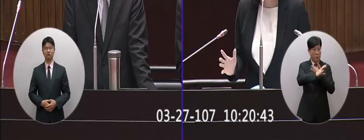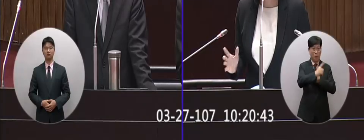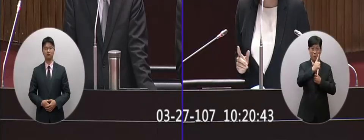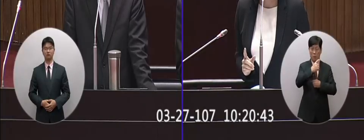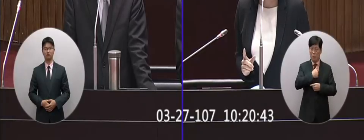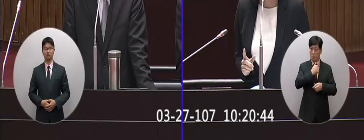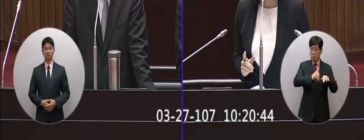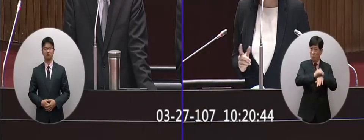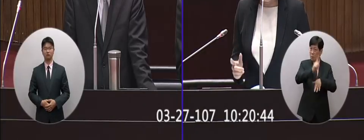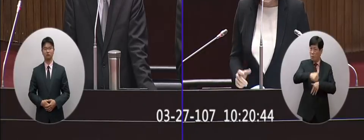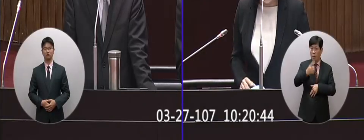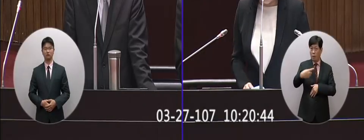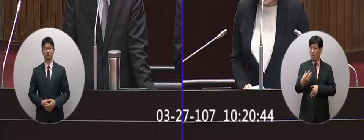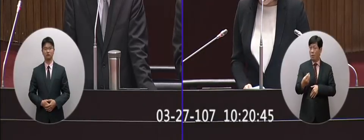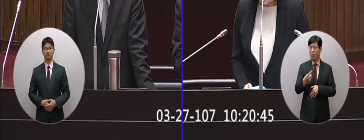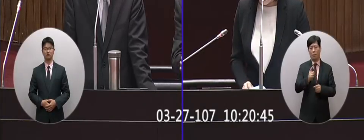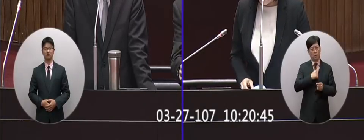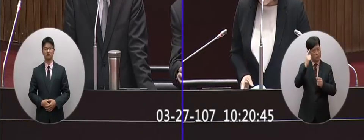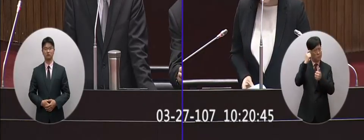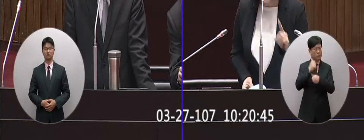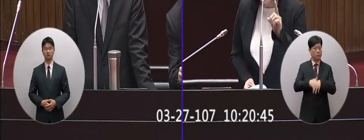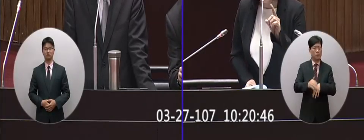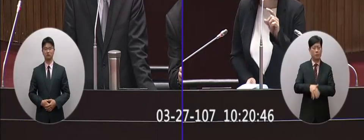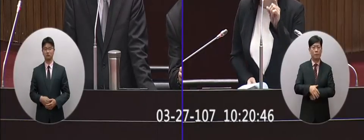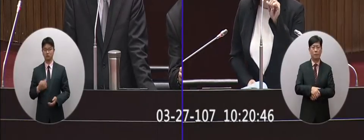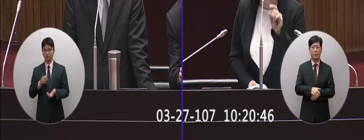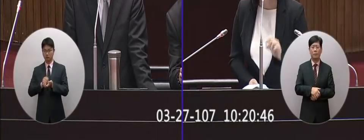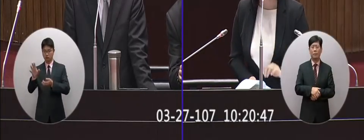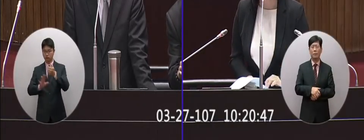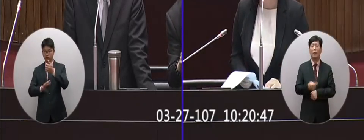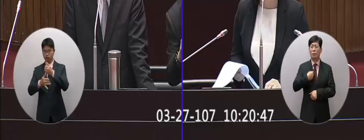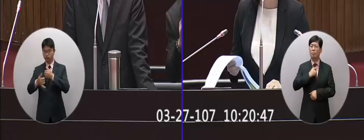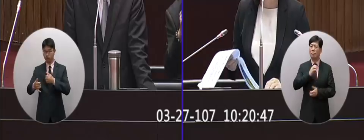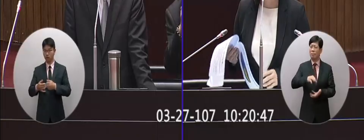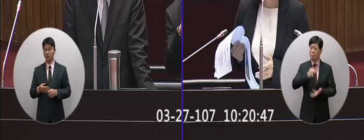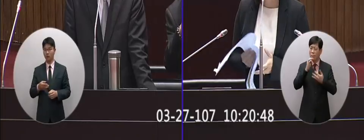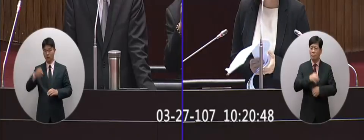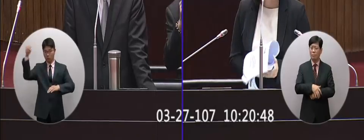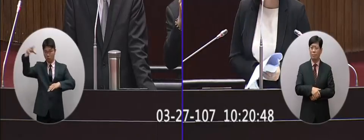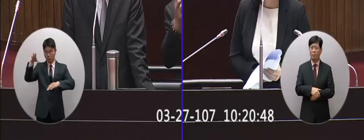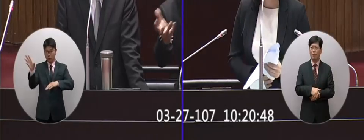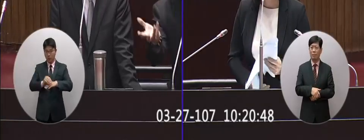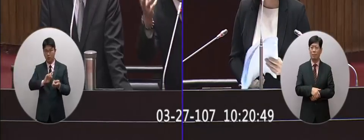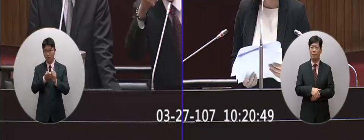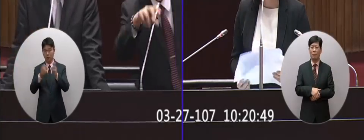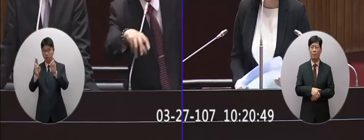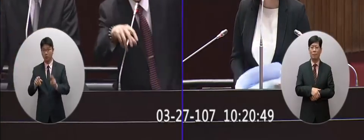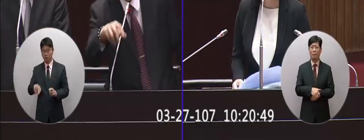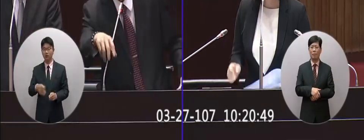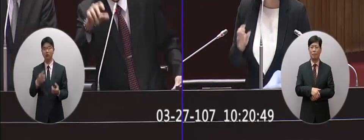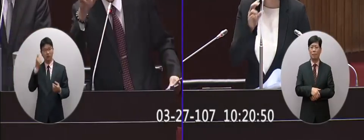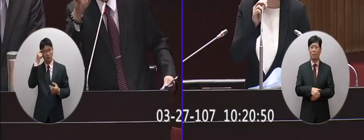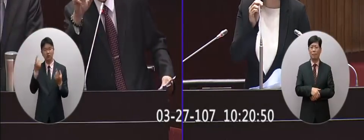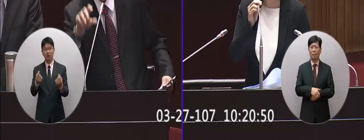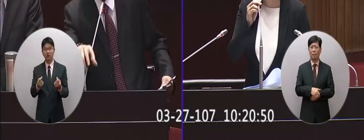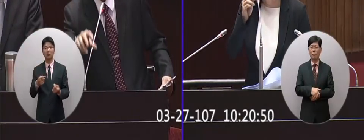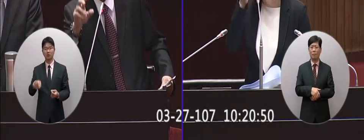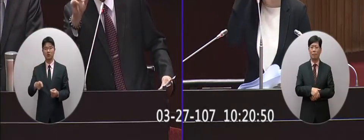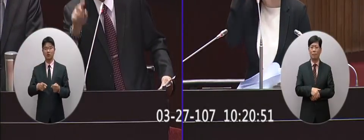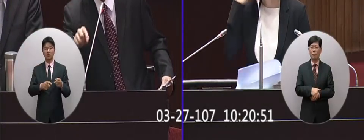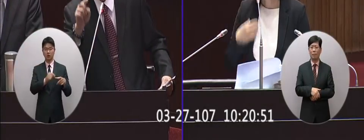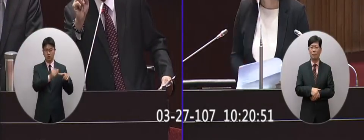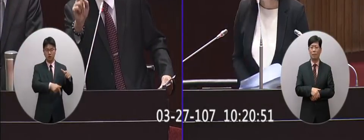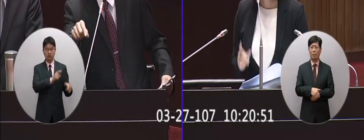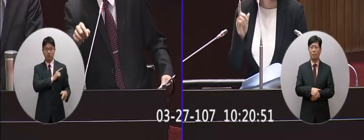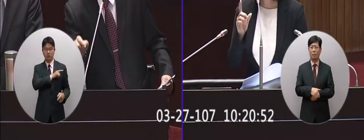较成熟的他没有来？他应该有他的考量。所以这个我们提出来， 那个太阳能的部分也是厂商自己带钱来自己来盖，